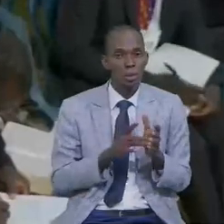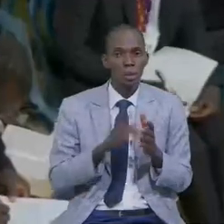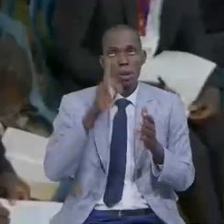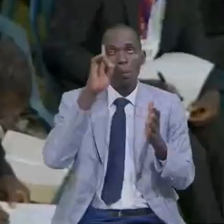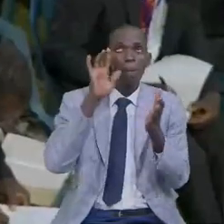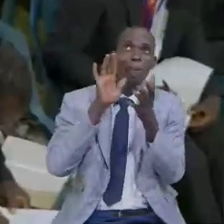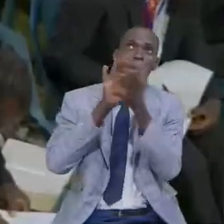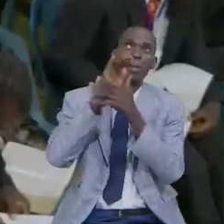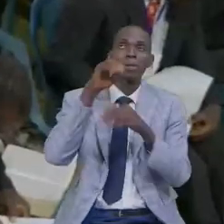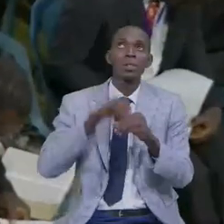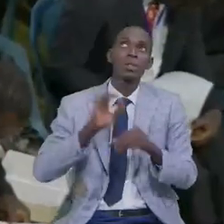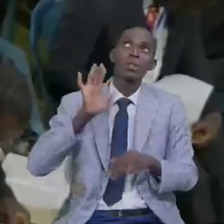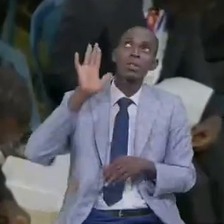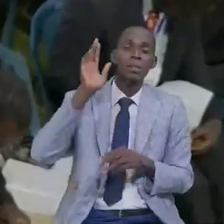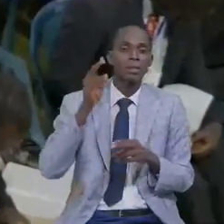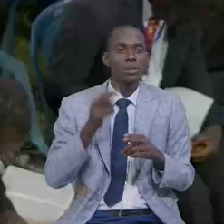son nom